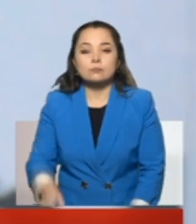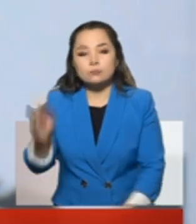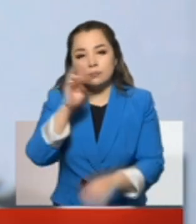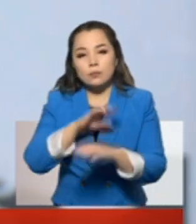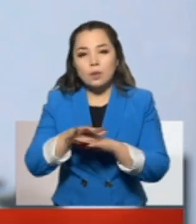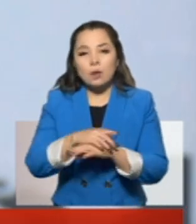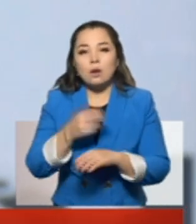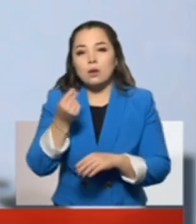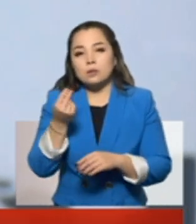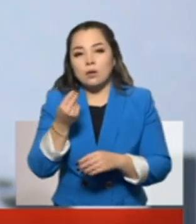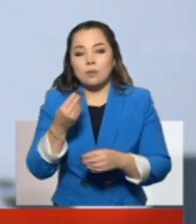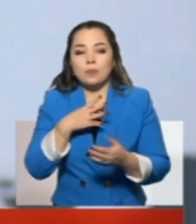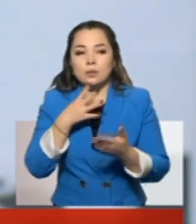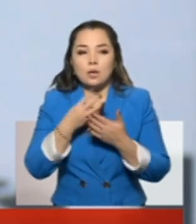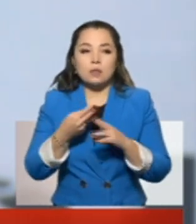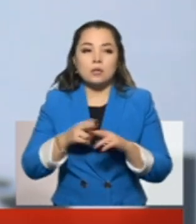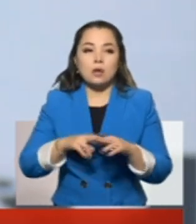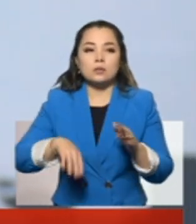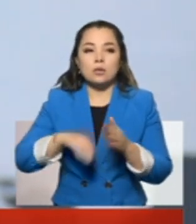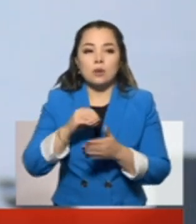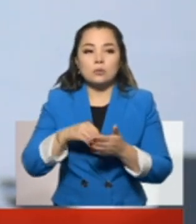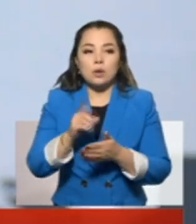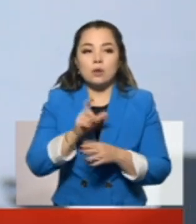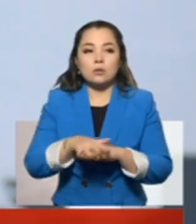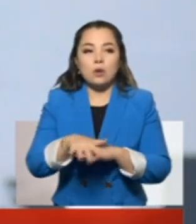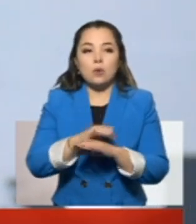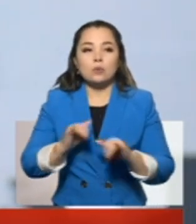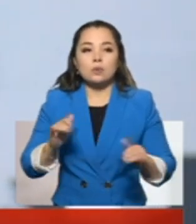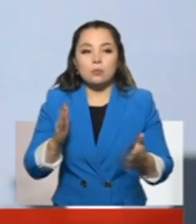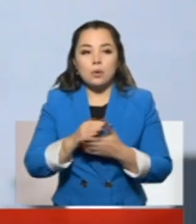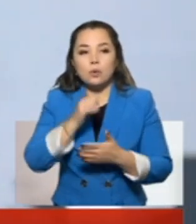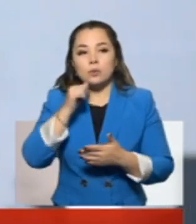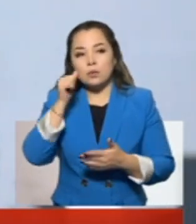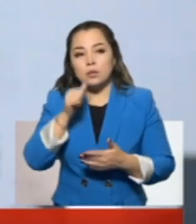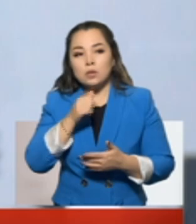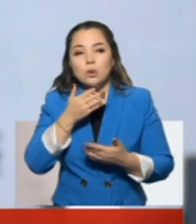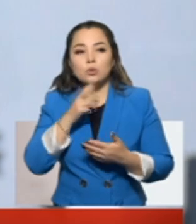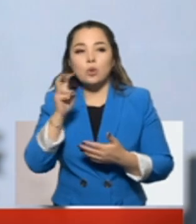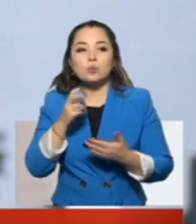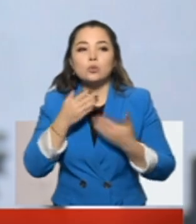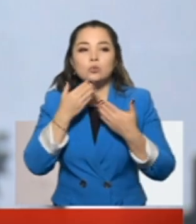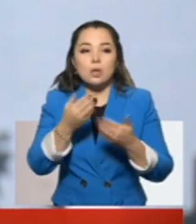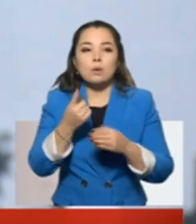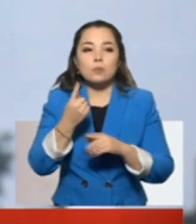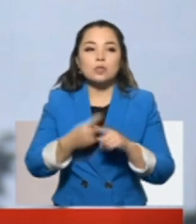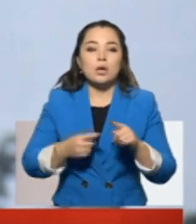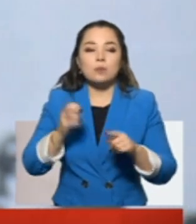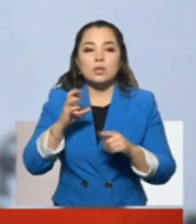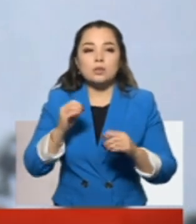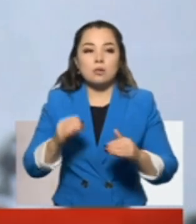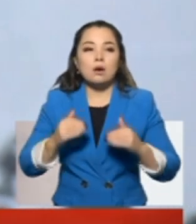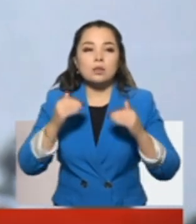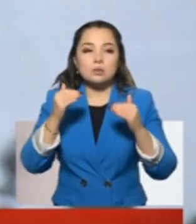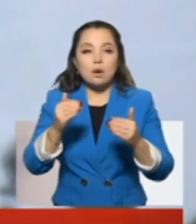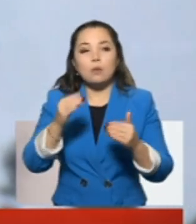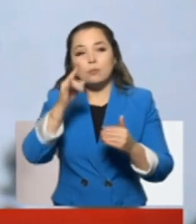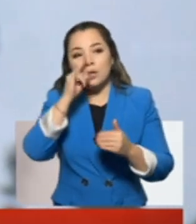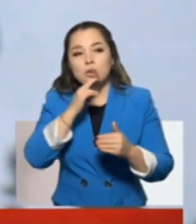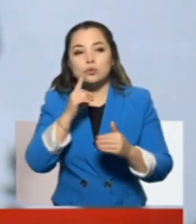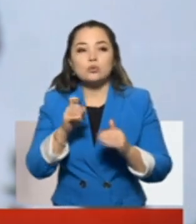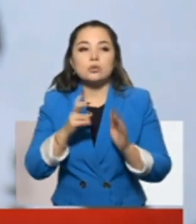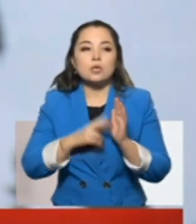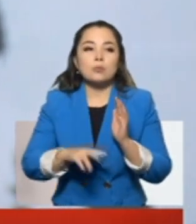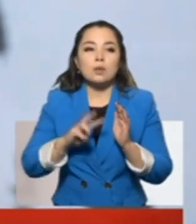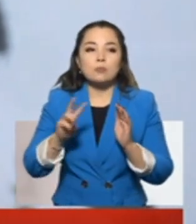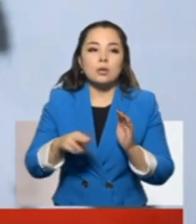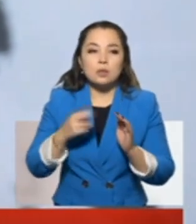Елімізде ақш валютасын сатып алушылар күрт көбейді. Тіпті өткен айда долларға сұраныс 1,5 есе артып, қазақстандықтар 370